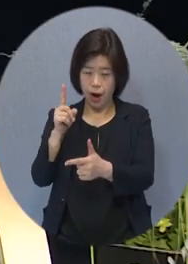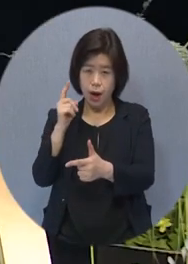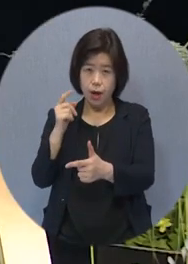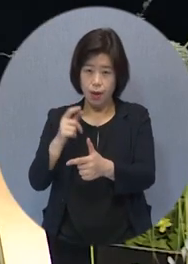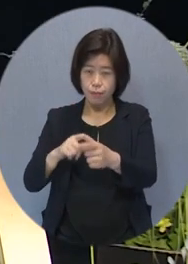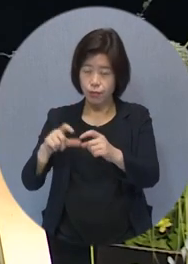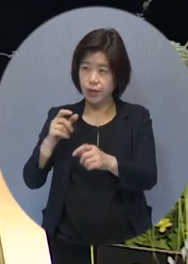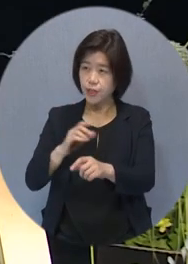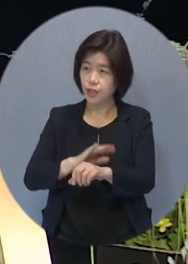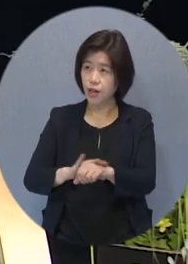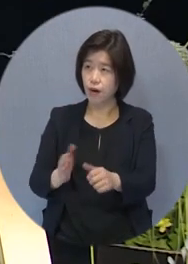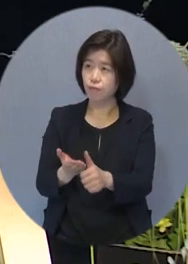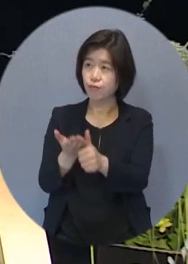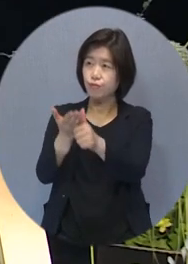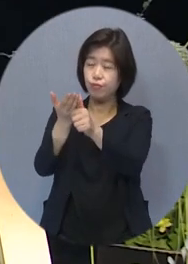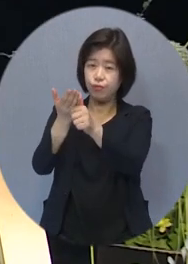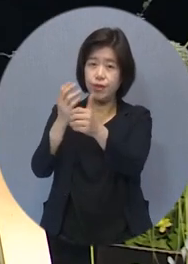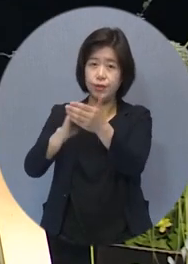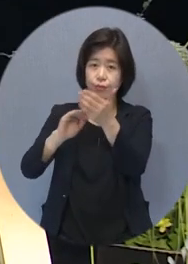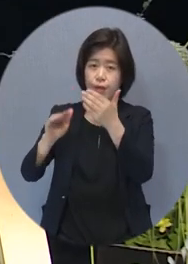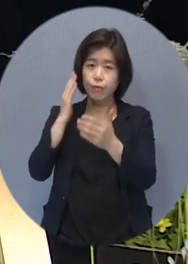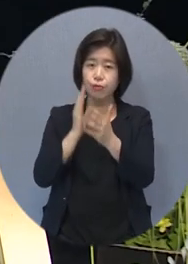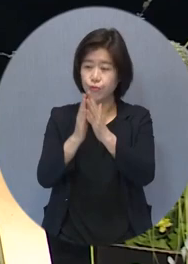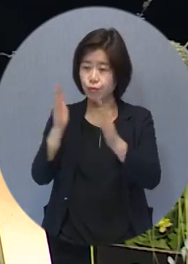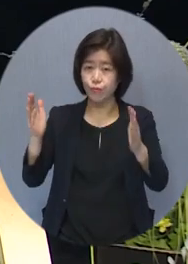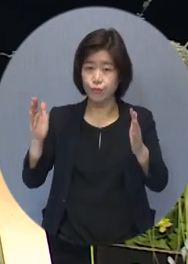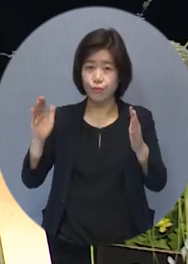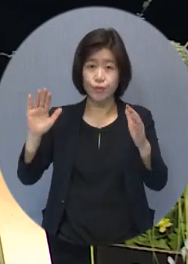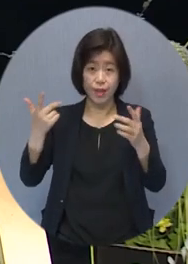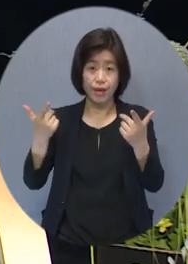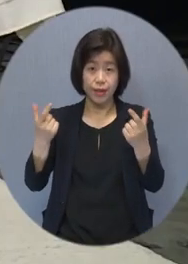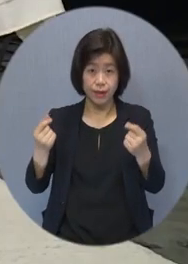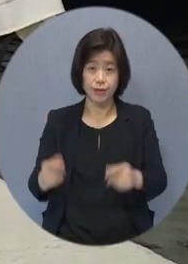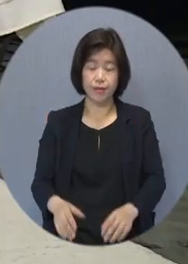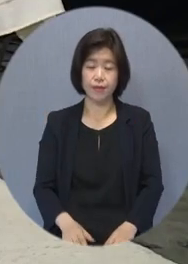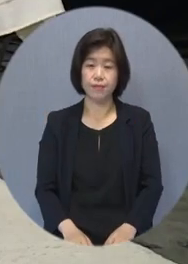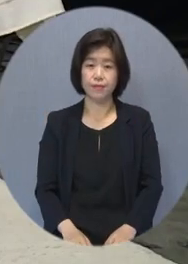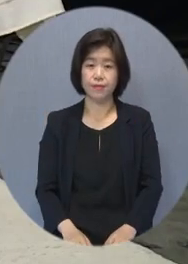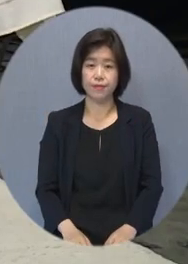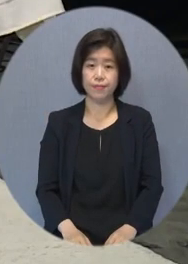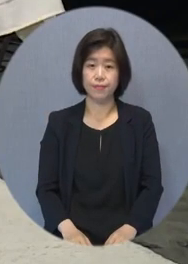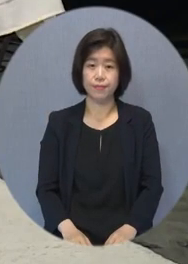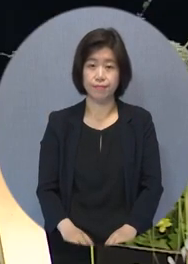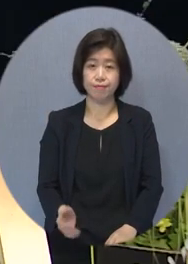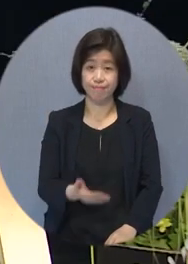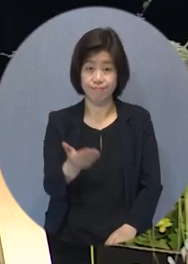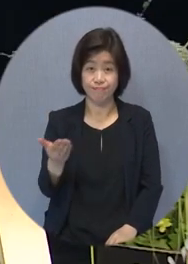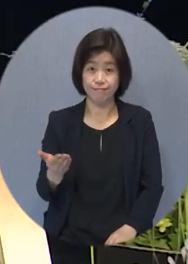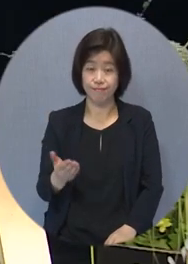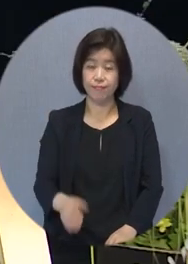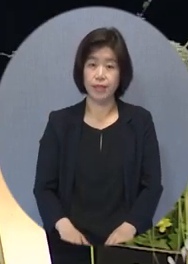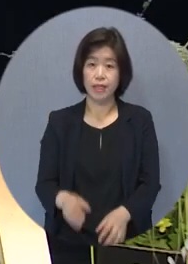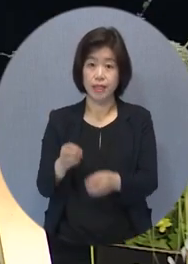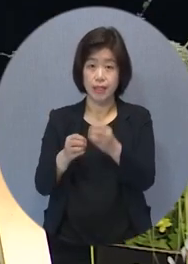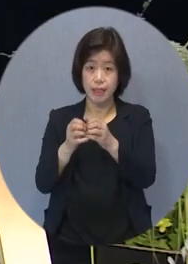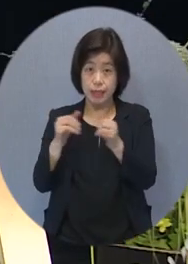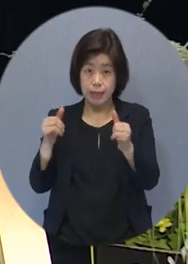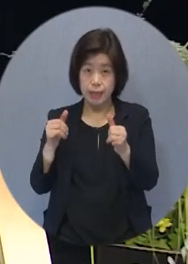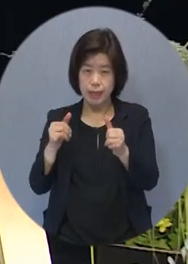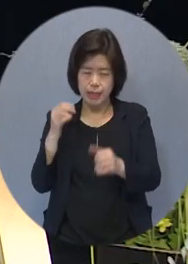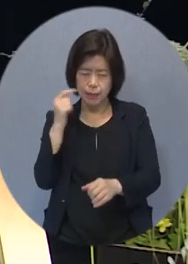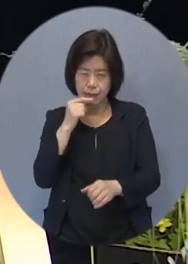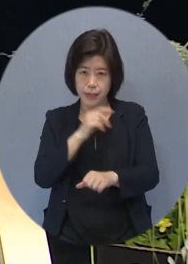결국 땡볕을 허물어 뜨렸듯이 말입니다. 시청자 여러분, 시인이 치밀하게 의도한